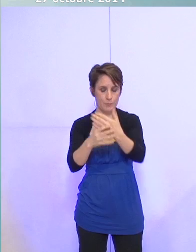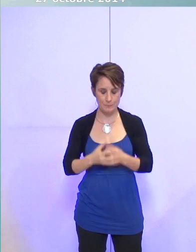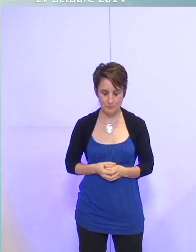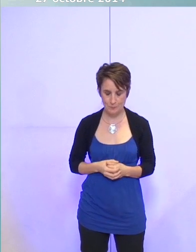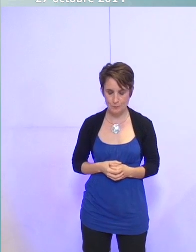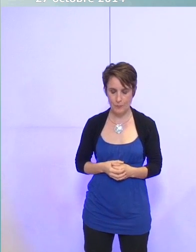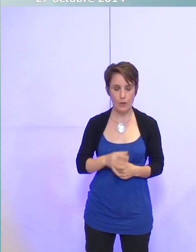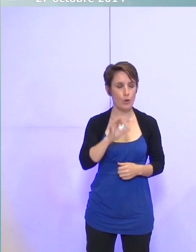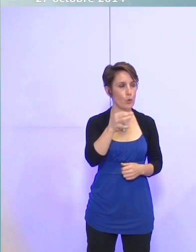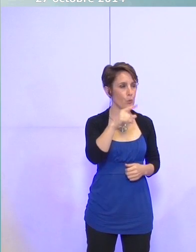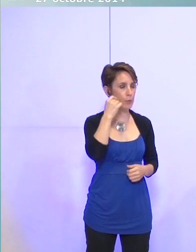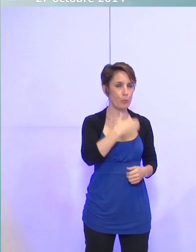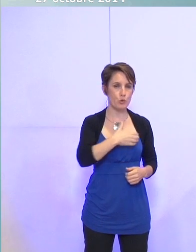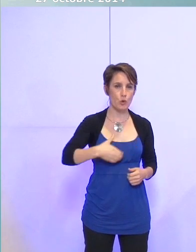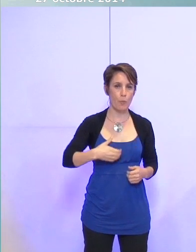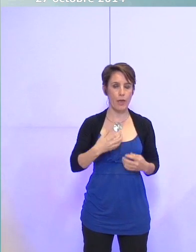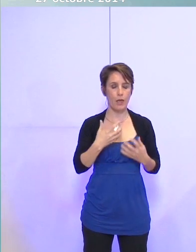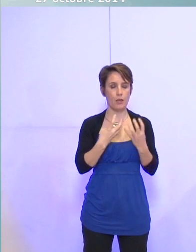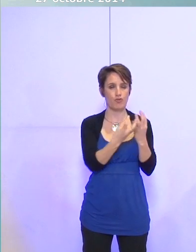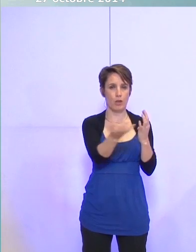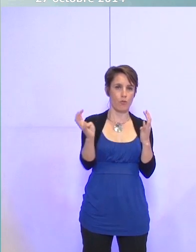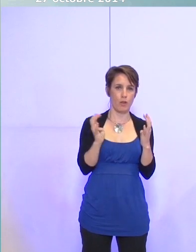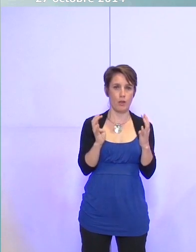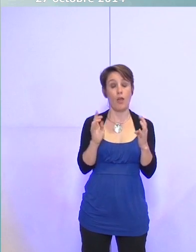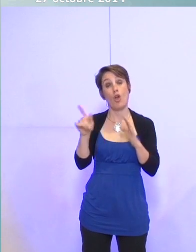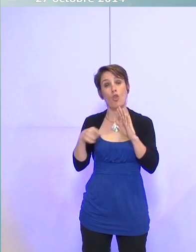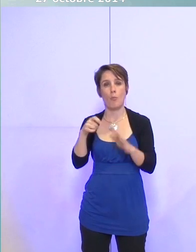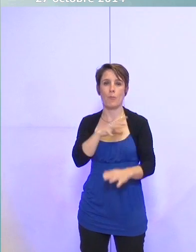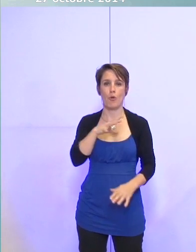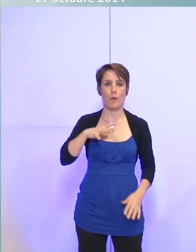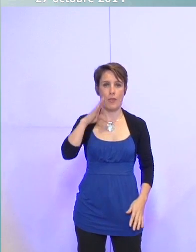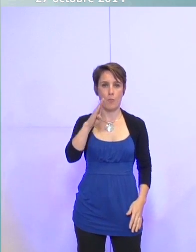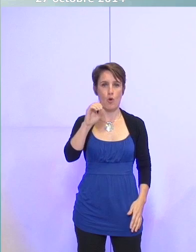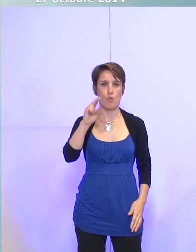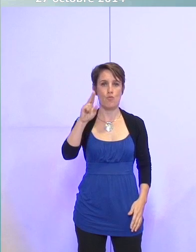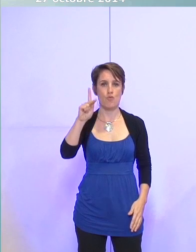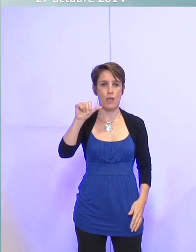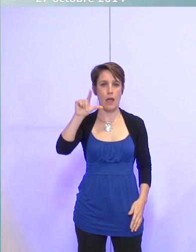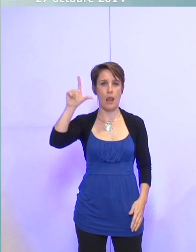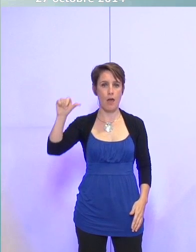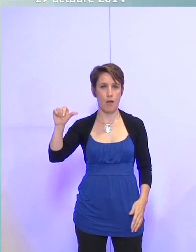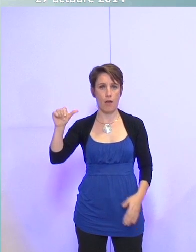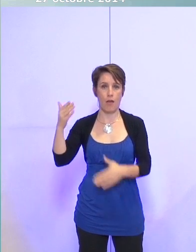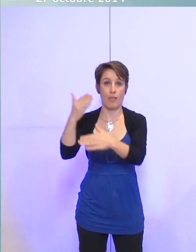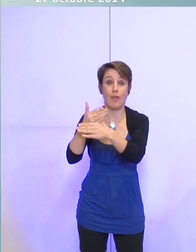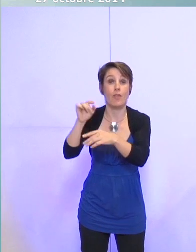mes chers collègues, cette prise de parole devait être faite par Sarah Boukala, mais les changements de calendrier qui nous ont